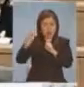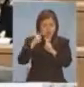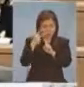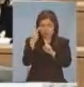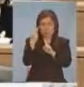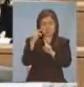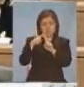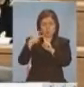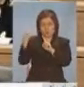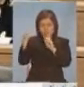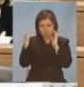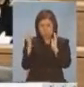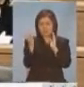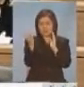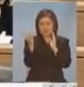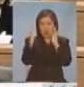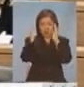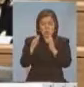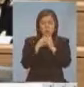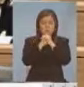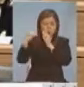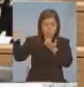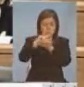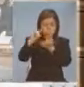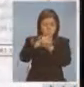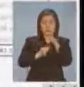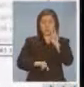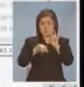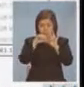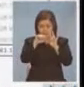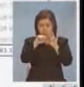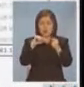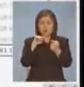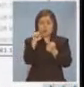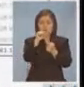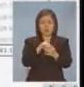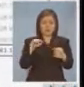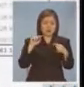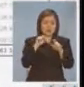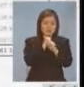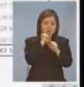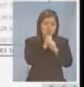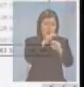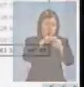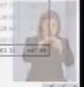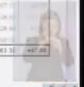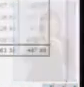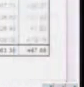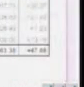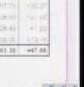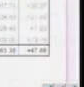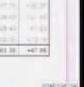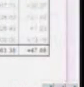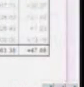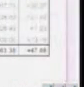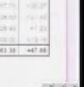รกเท่านั้นก็ปรากฏว่ามีนักท่องเที่ยวจีนขึ้นมาประมาณ 700,000 กว่าคนนั่นจึงเป็นที่มาว่าทำไมเราต้องเชื่อมต่อเพื่อเอารถไฟความเร็วสูงนำนักท่องเ